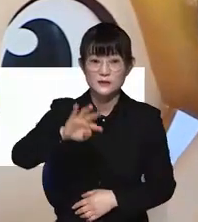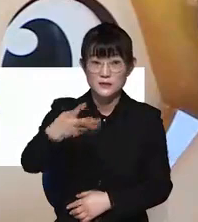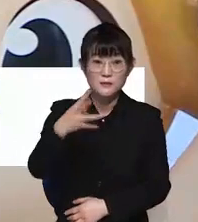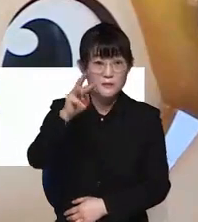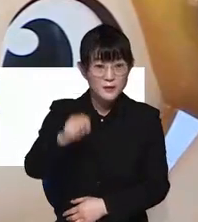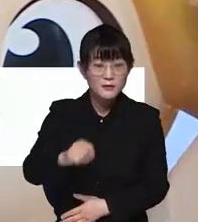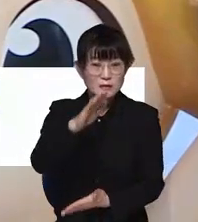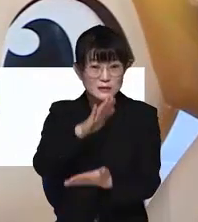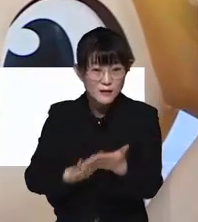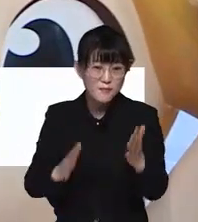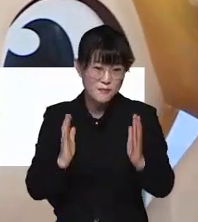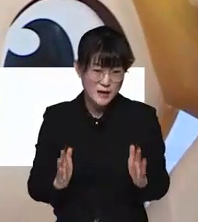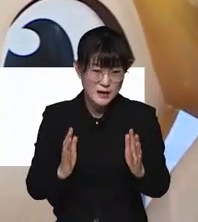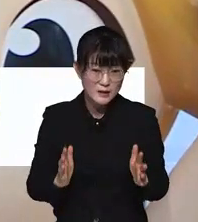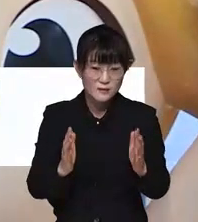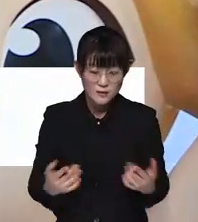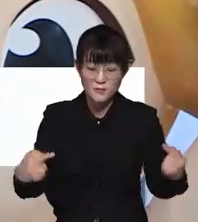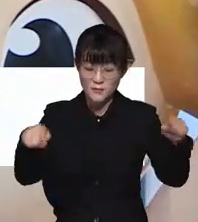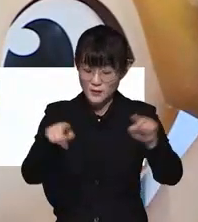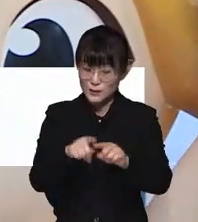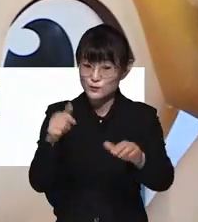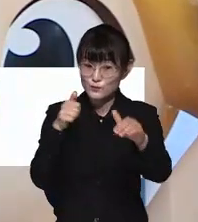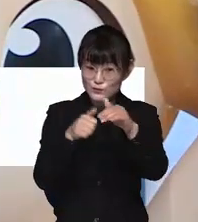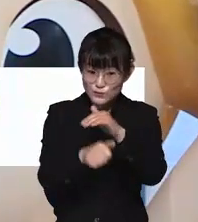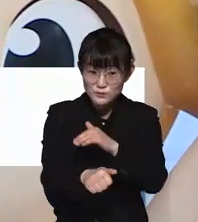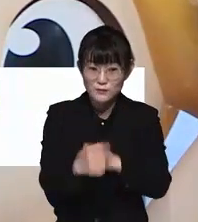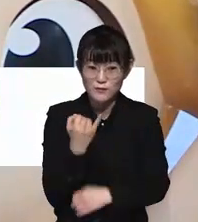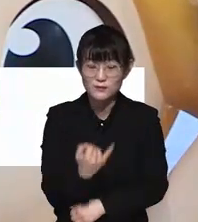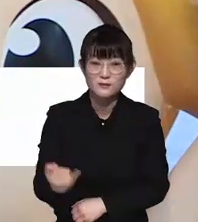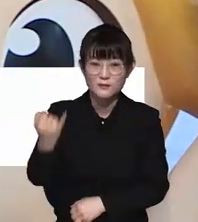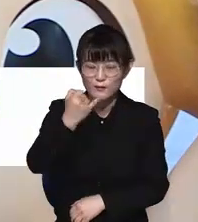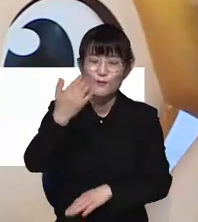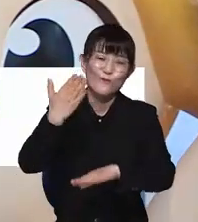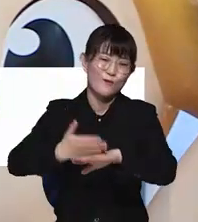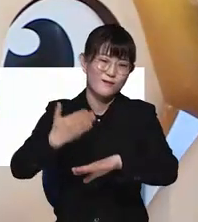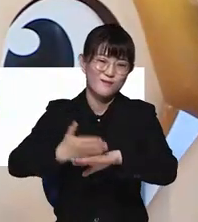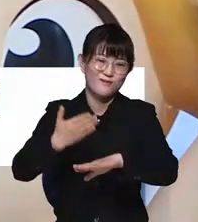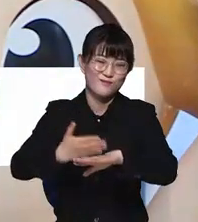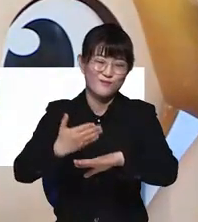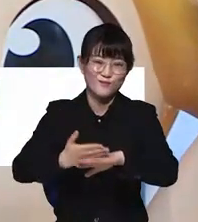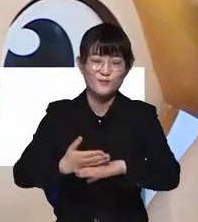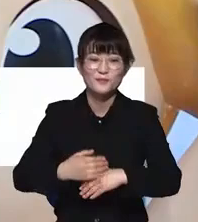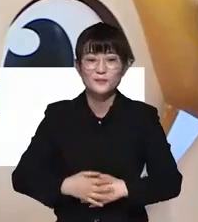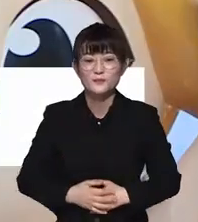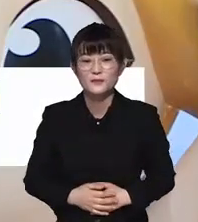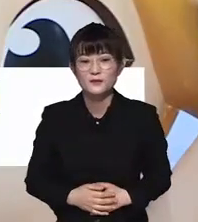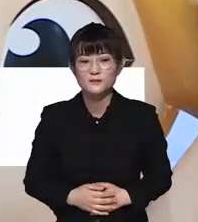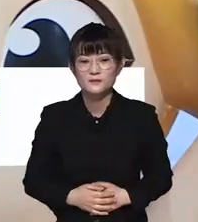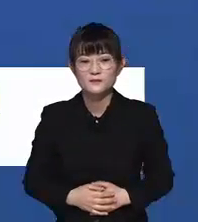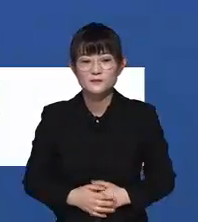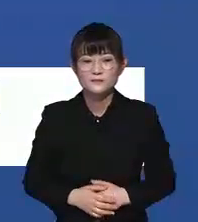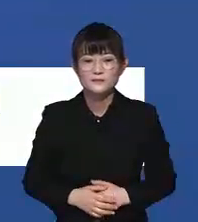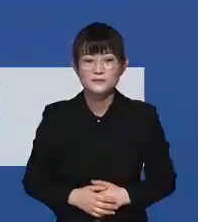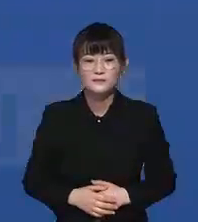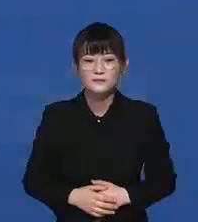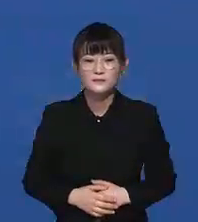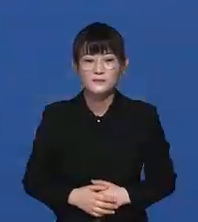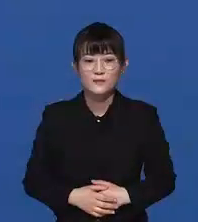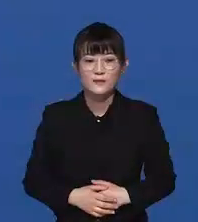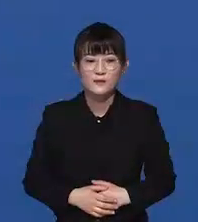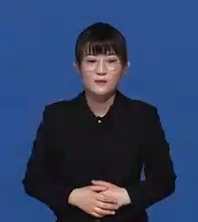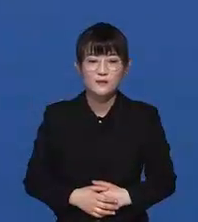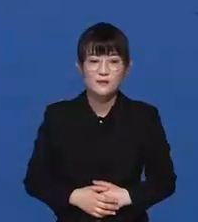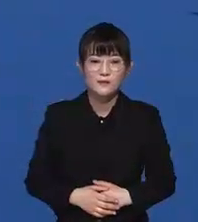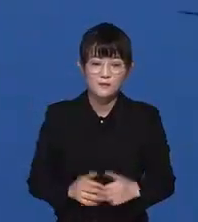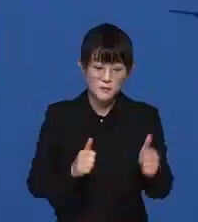400 릴레이에서 다 같이 뛰어준 동료들, 언니들 너무 고맙다고 말하고 싶어요. 녹색